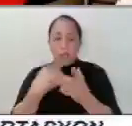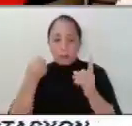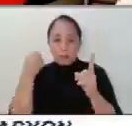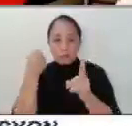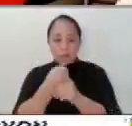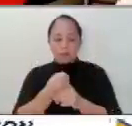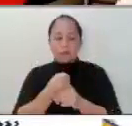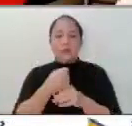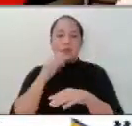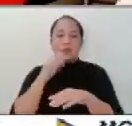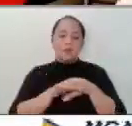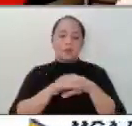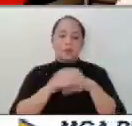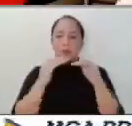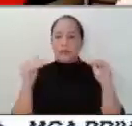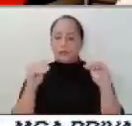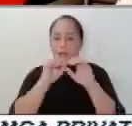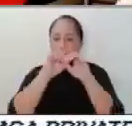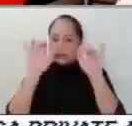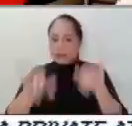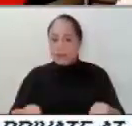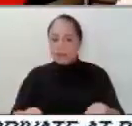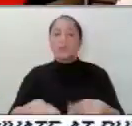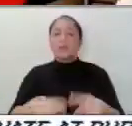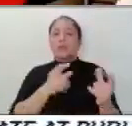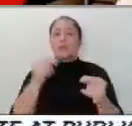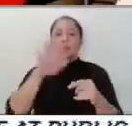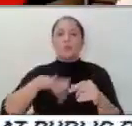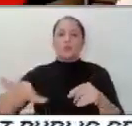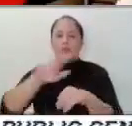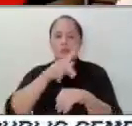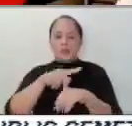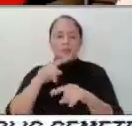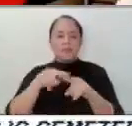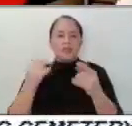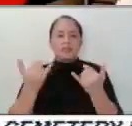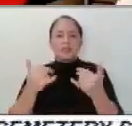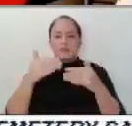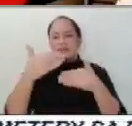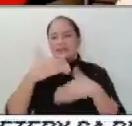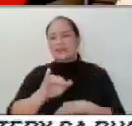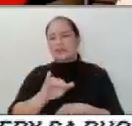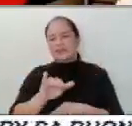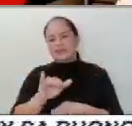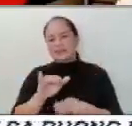ipi-implement ito on a nationwide basis. Pero ngayon, limited pilot study pa rin po tayo.